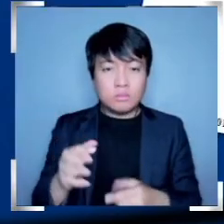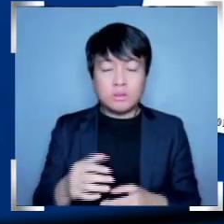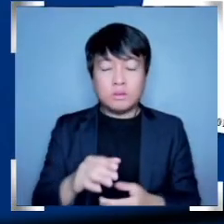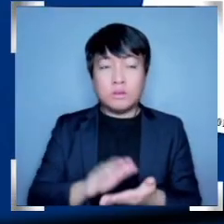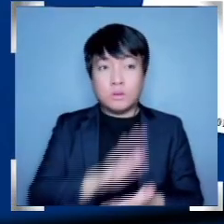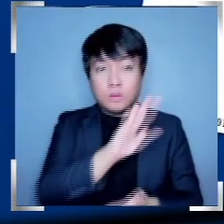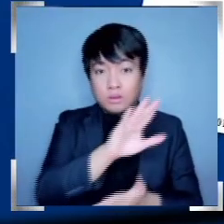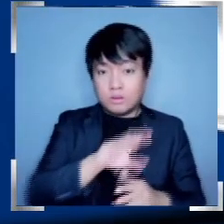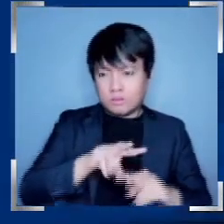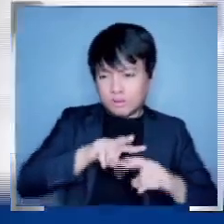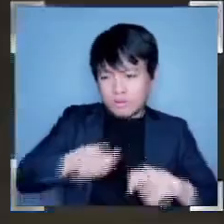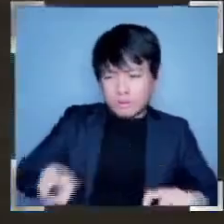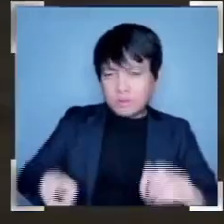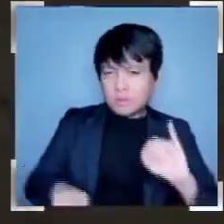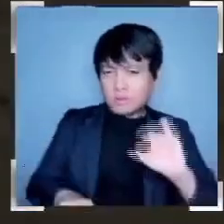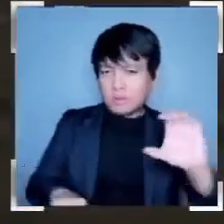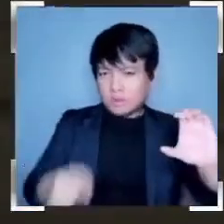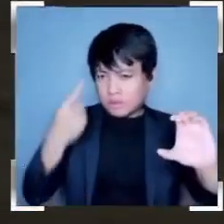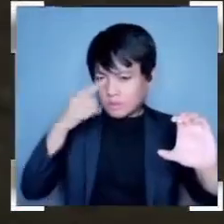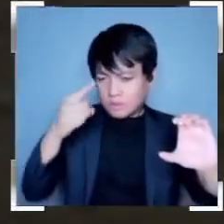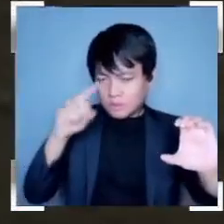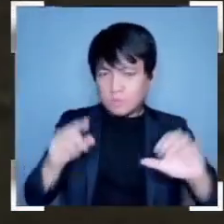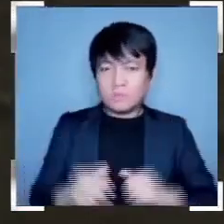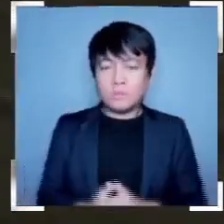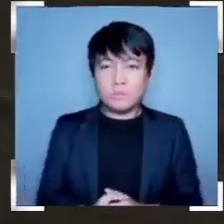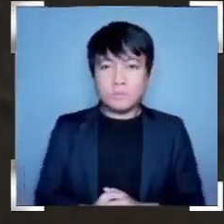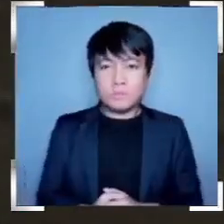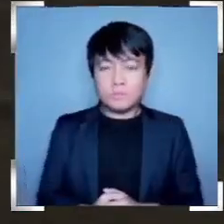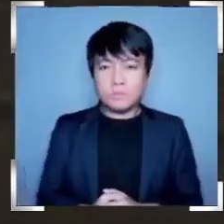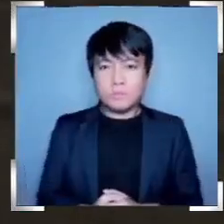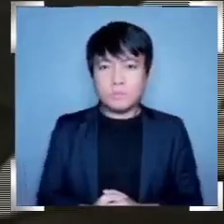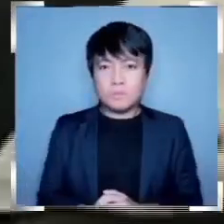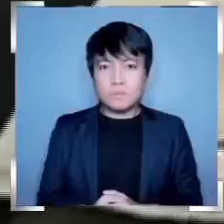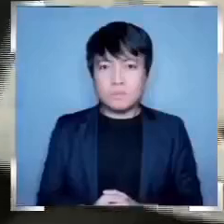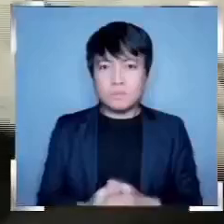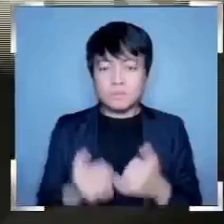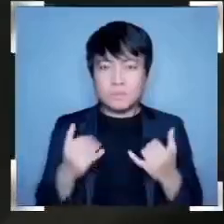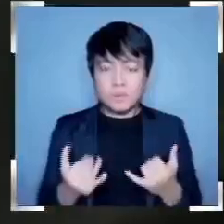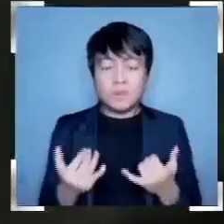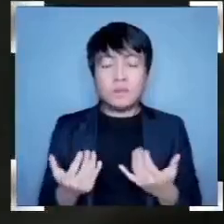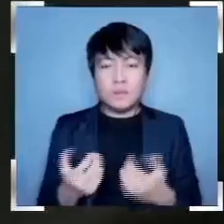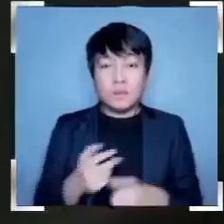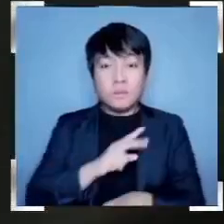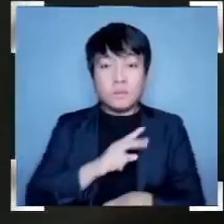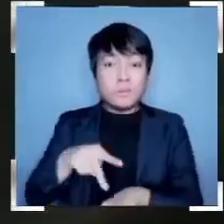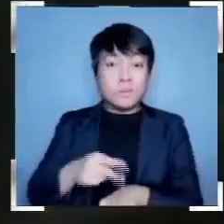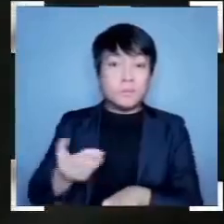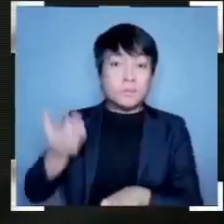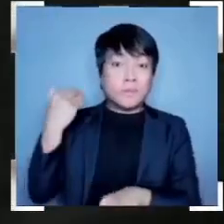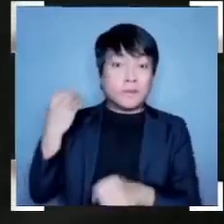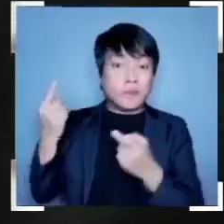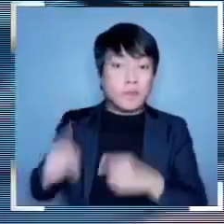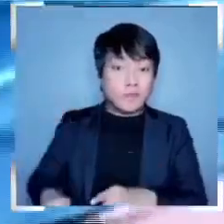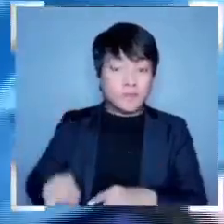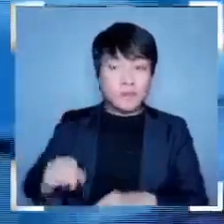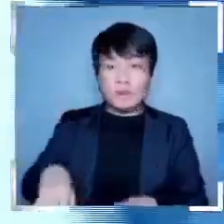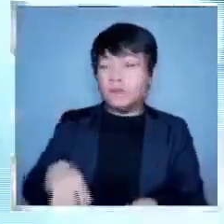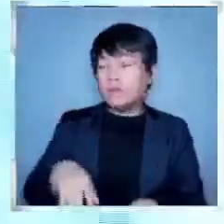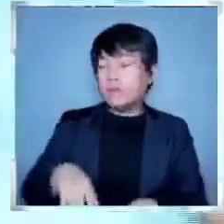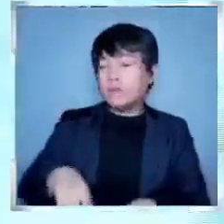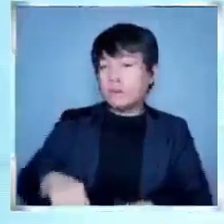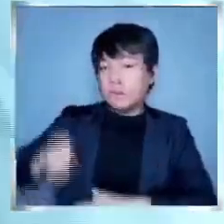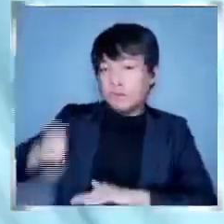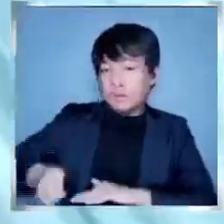ICC prosecutor. At kaugnay naman ng pag-iit ng Pilipinas na umiiral naman ang justice system sa bansa